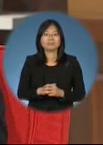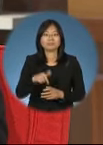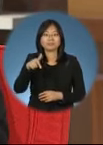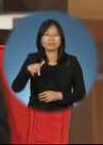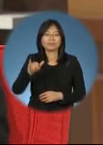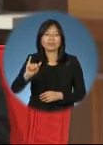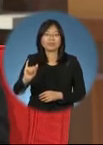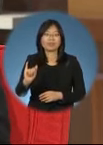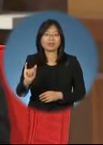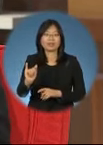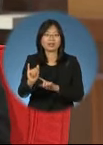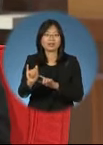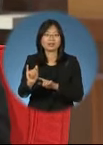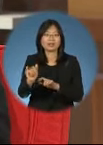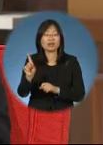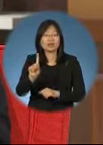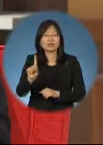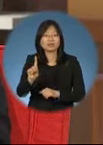기의 어떤 그런,